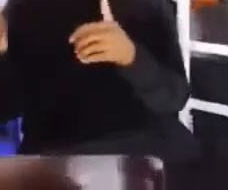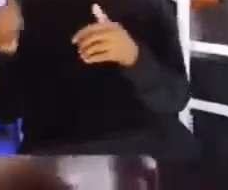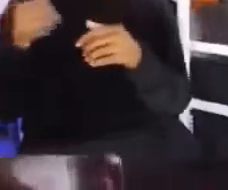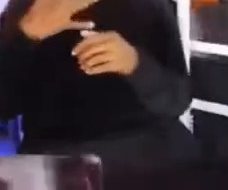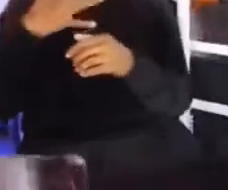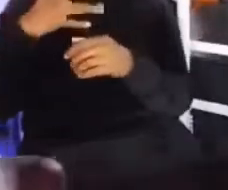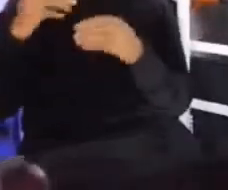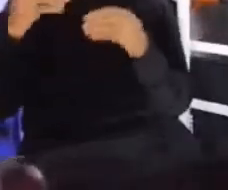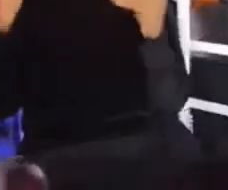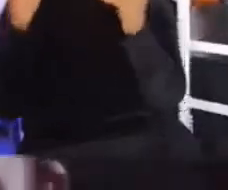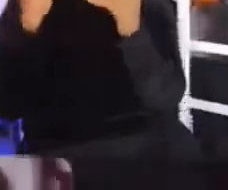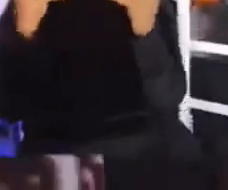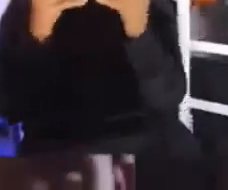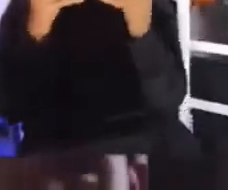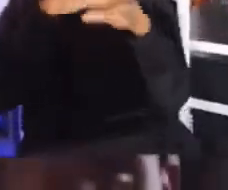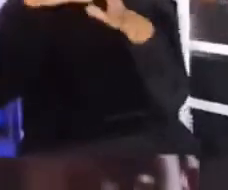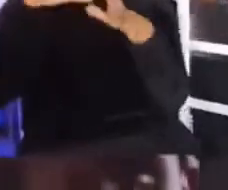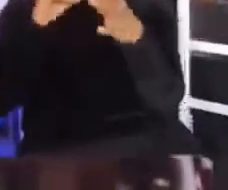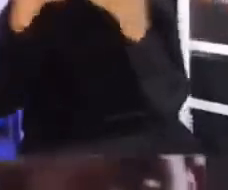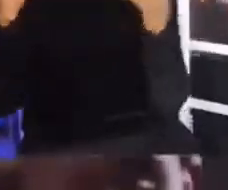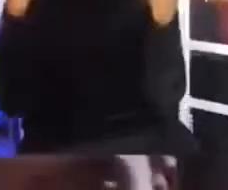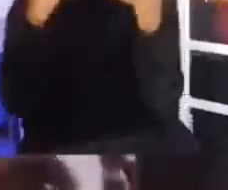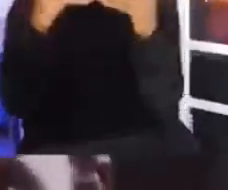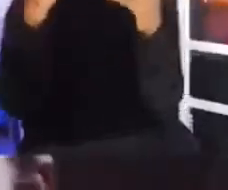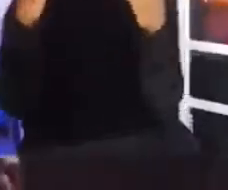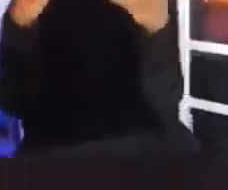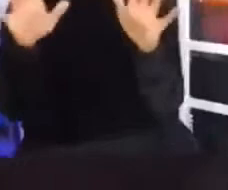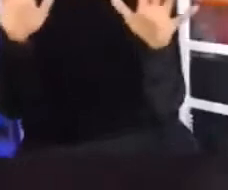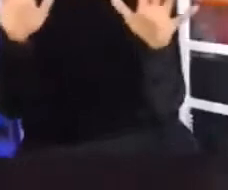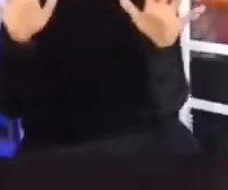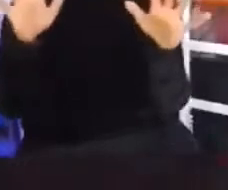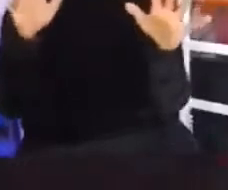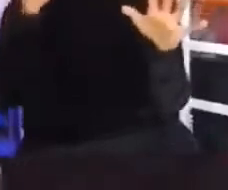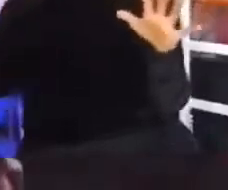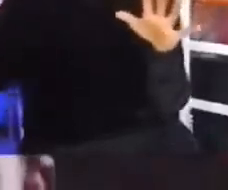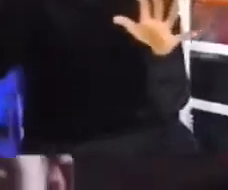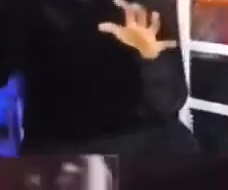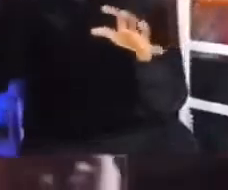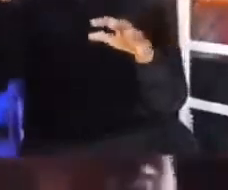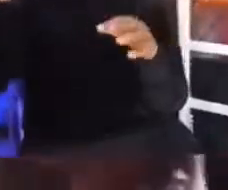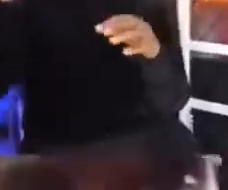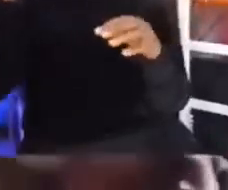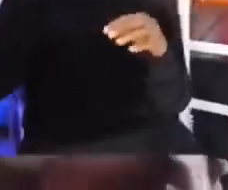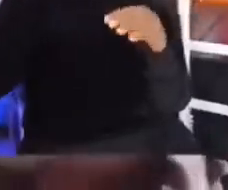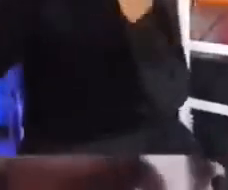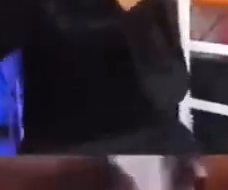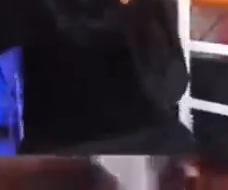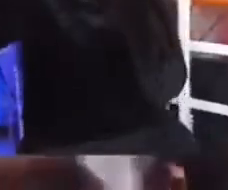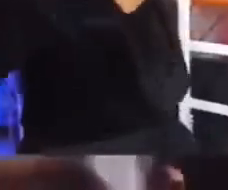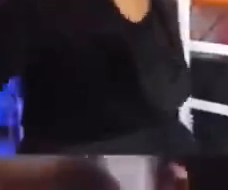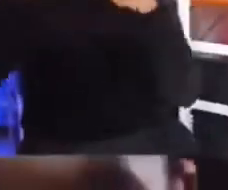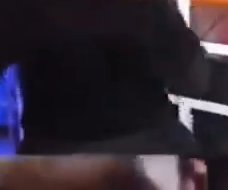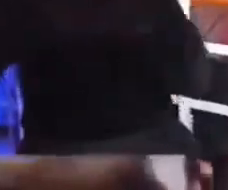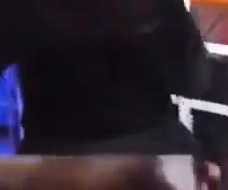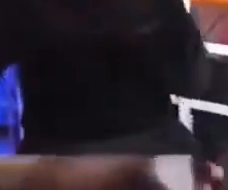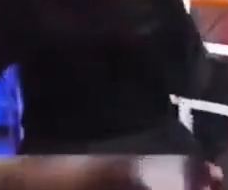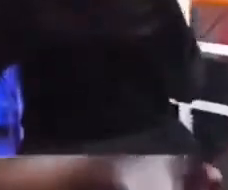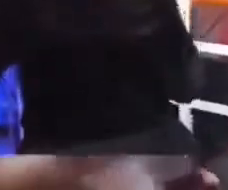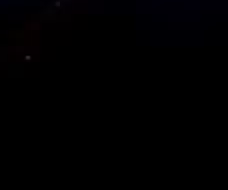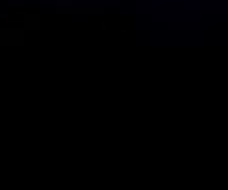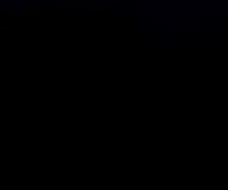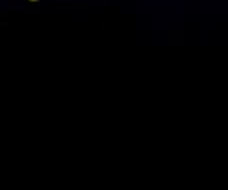Lirikana ne kuhuri ya Thio Firas Church njadhaini. Tariki igiri mweli wa keda mwaka inu yo wa 2022.